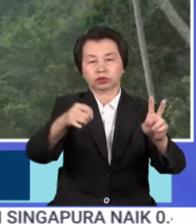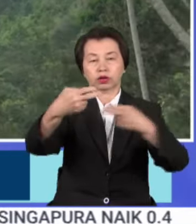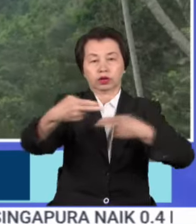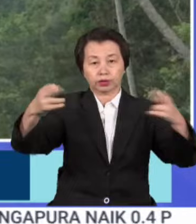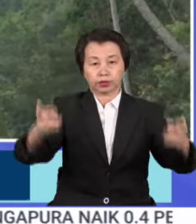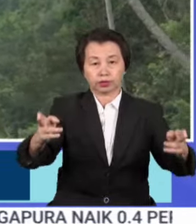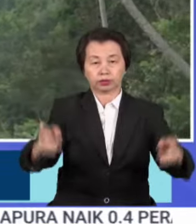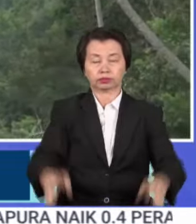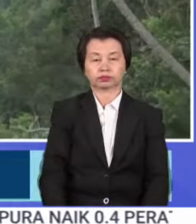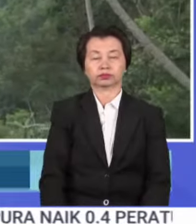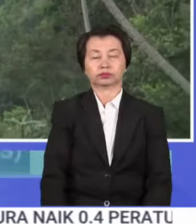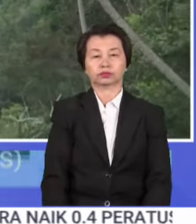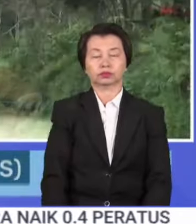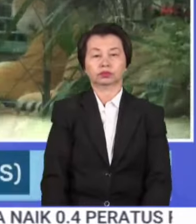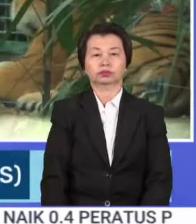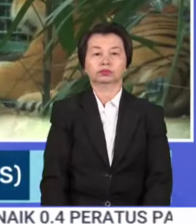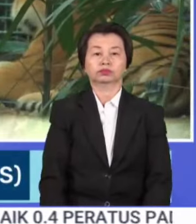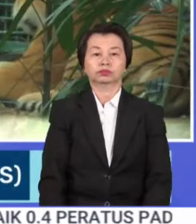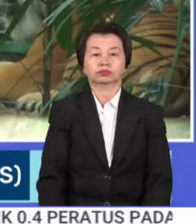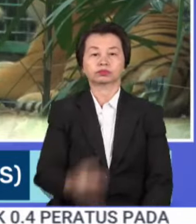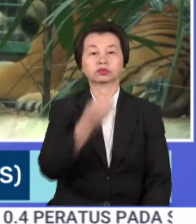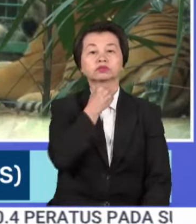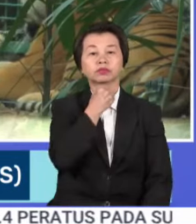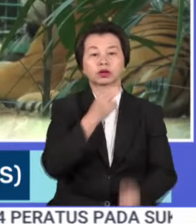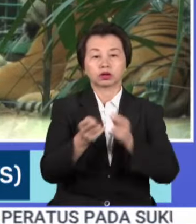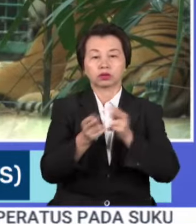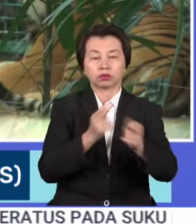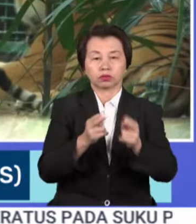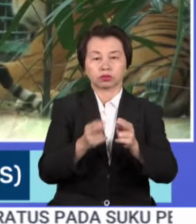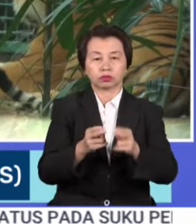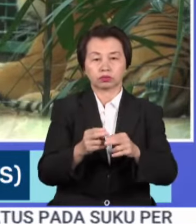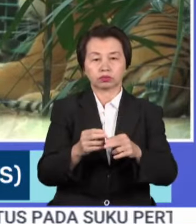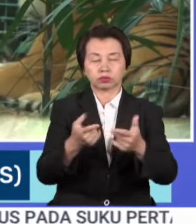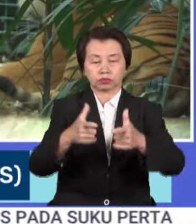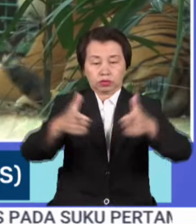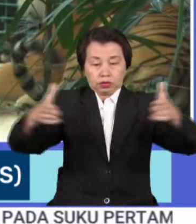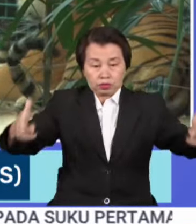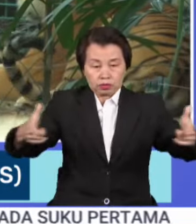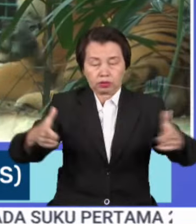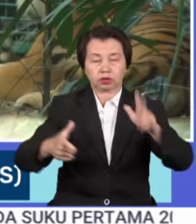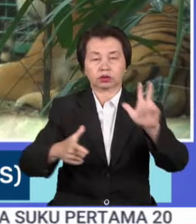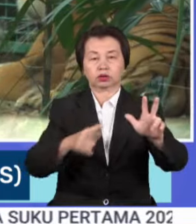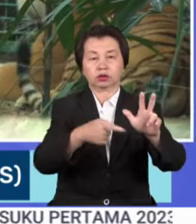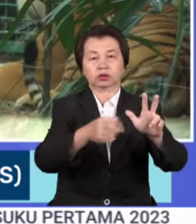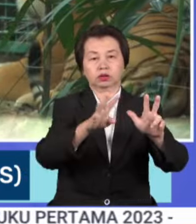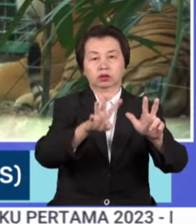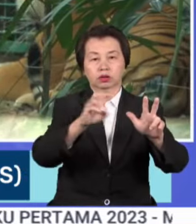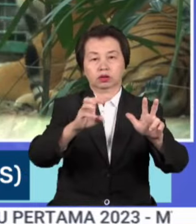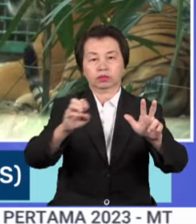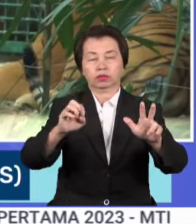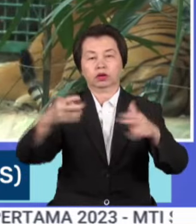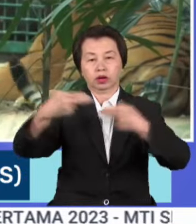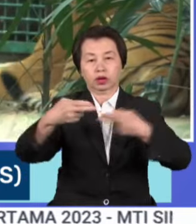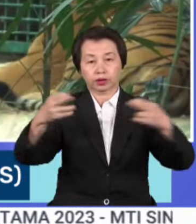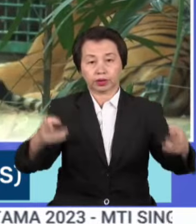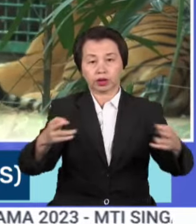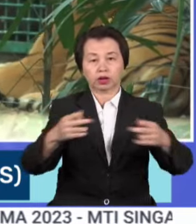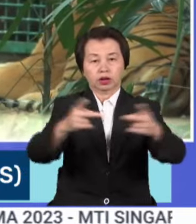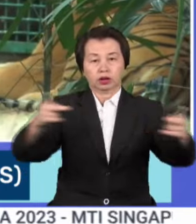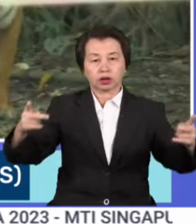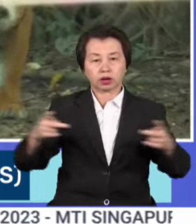hektar. Negeri Perak berusaha menambah lagi kawasan seluas 340,000 hektar sebagai